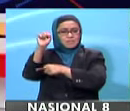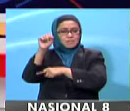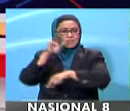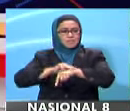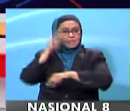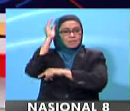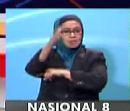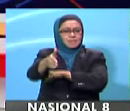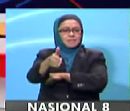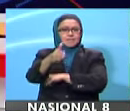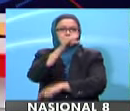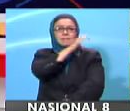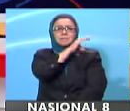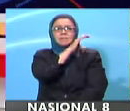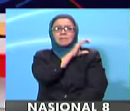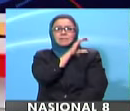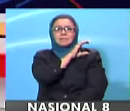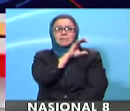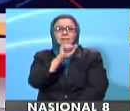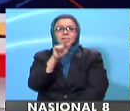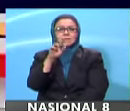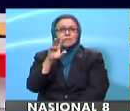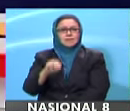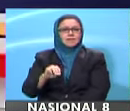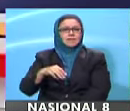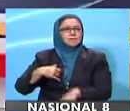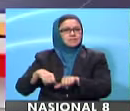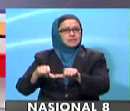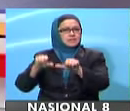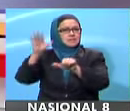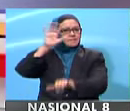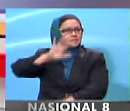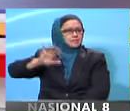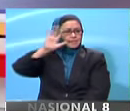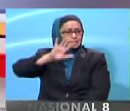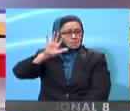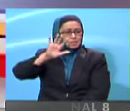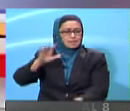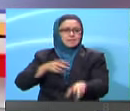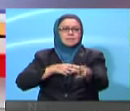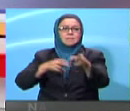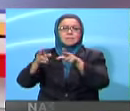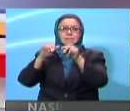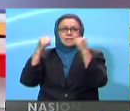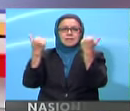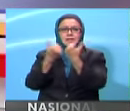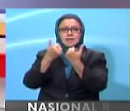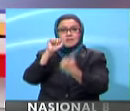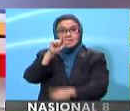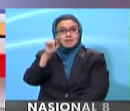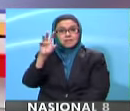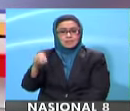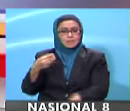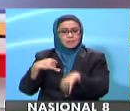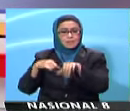Jurulatih Pasukan Angkatan Tentera Malaysia ATM B. Satya Nathan masih menjadi teka-teki. Pengurusan Persatuan Bola Sepak ATM, PBATM,